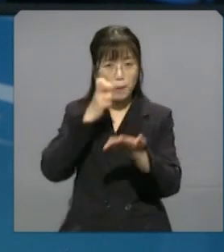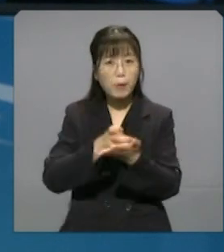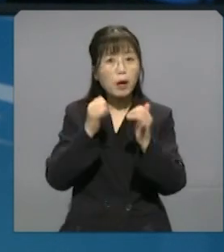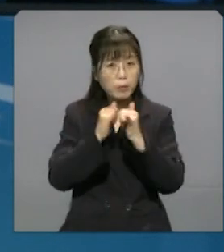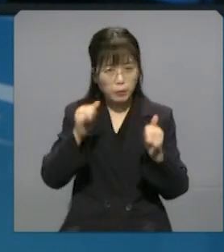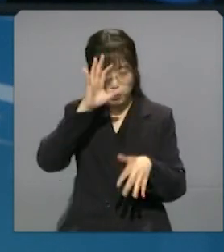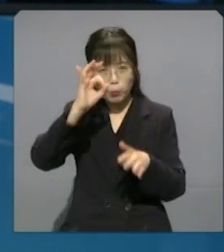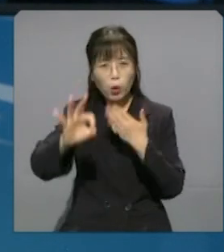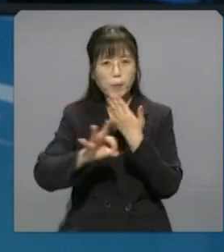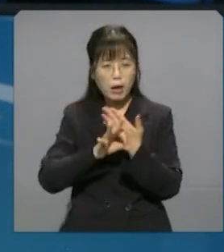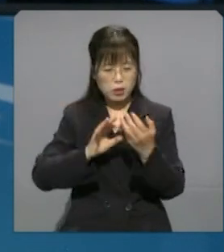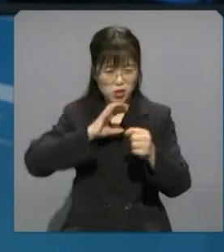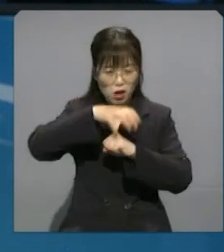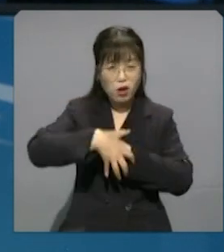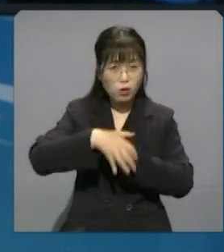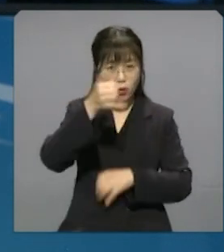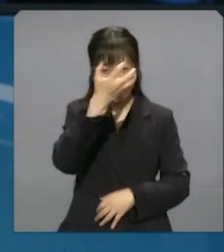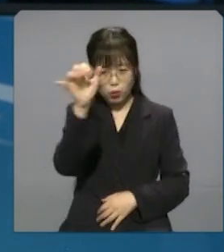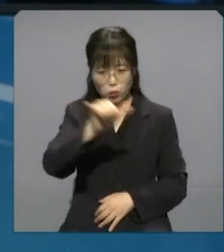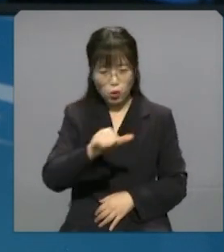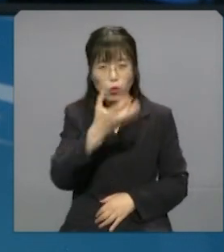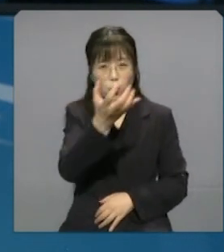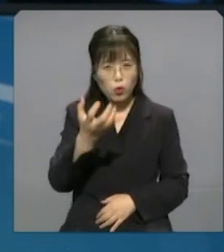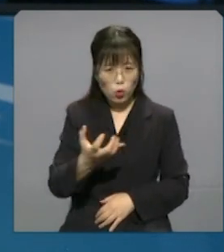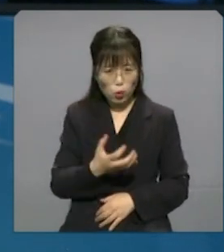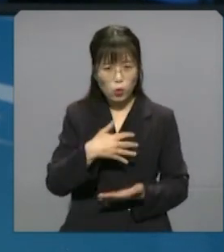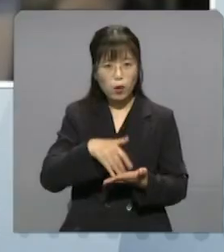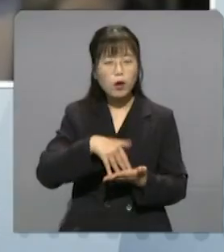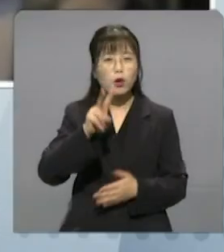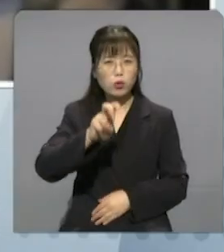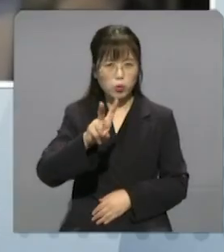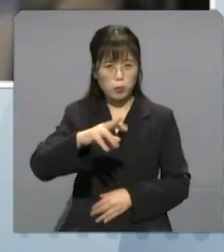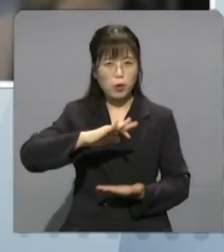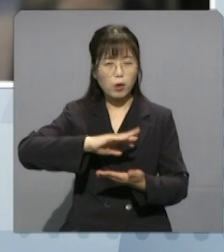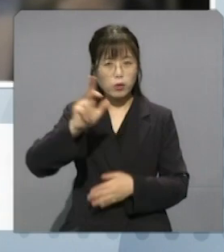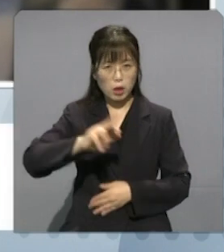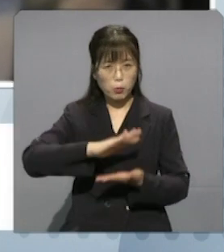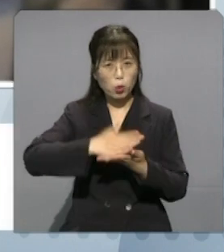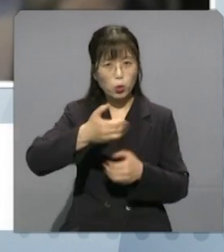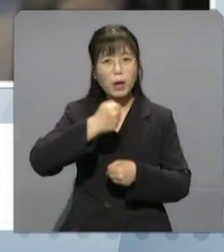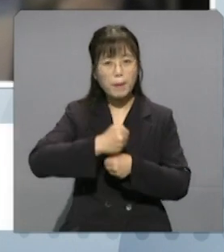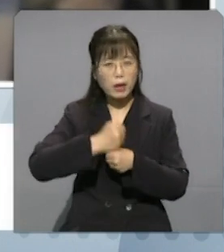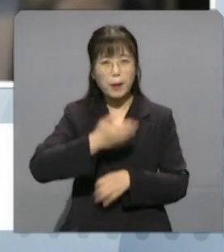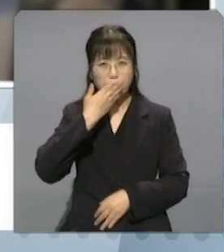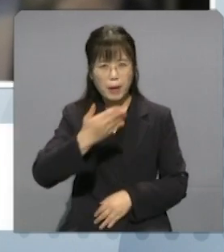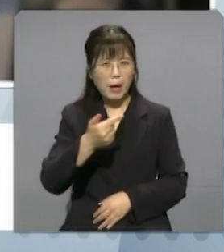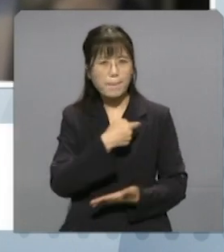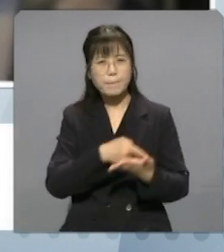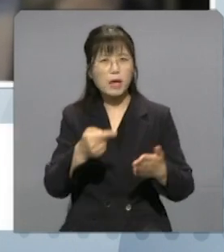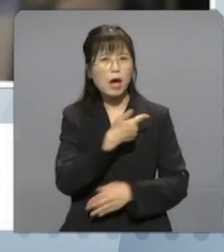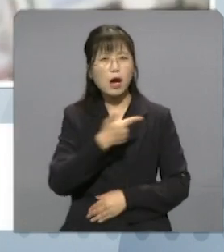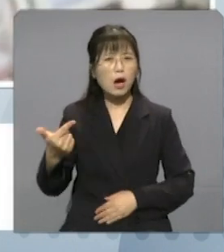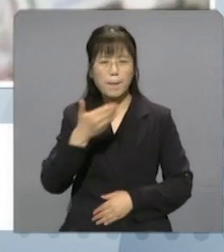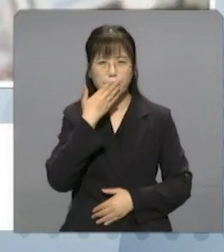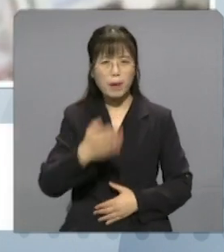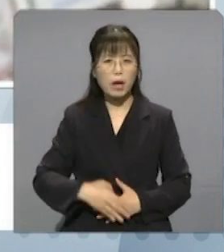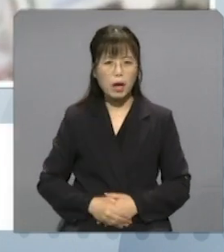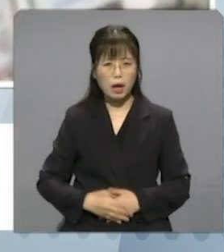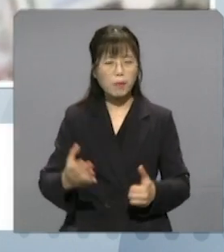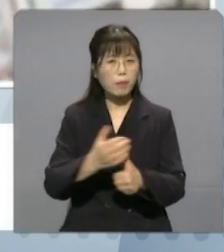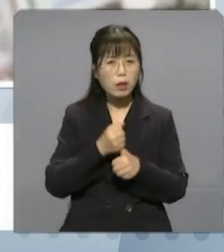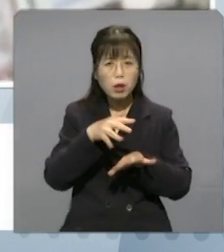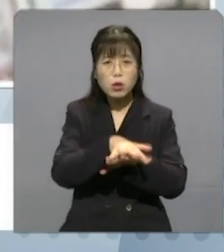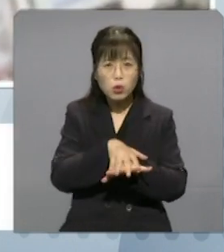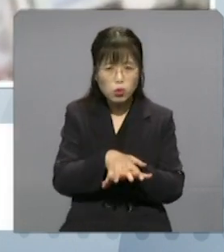법인의 경우에는 전국을 돌면서 최대 22개까지 대포통장을 만들 수 있기 때문에 피해가 그만큼 커질 수 있습니다 붙잡힌